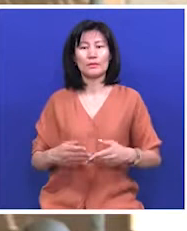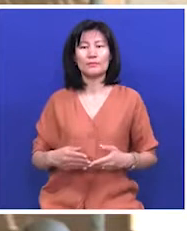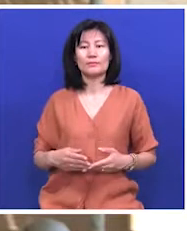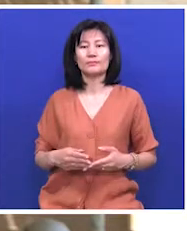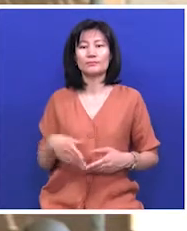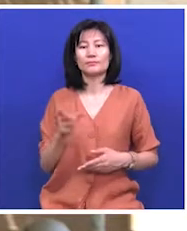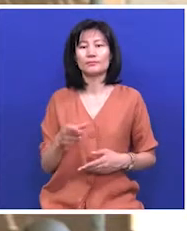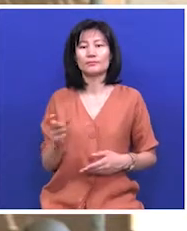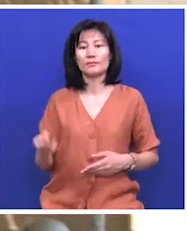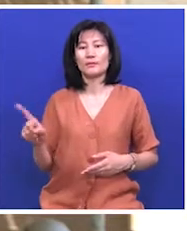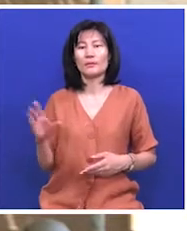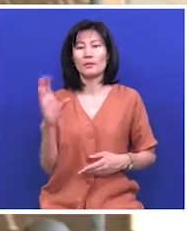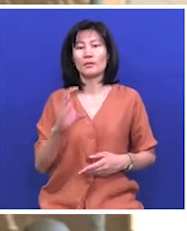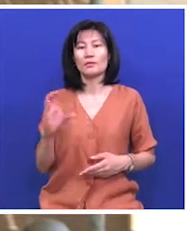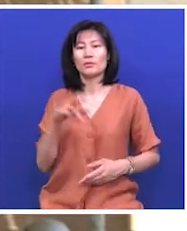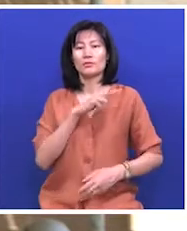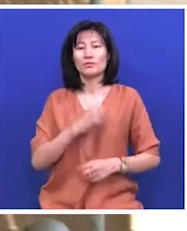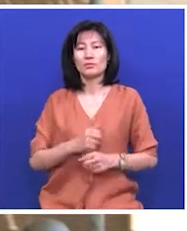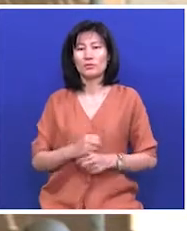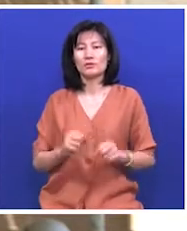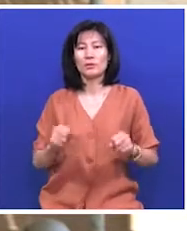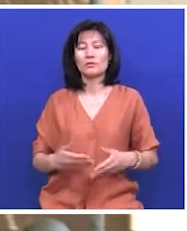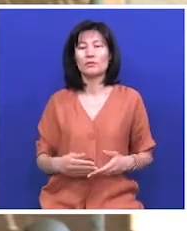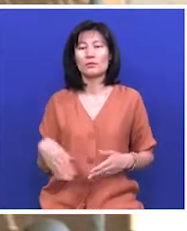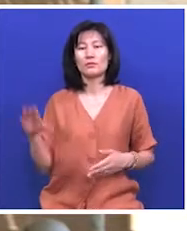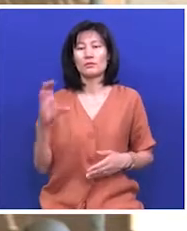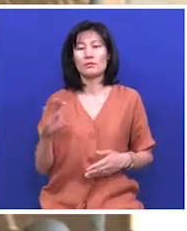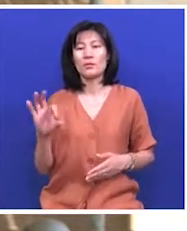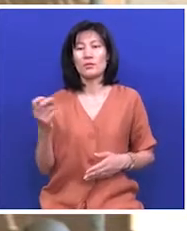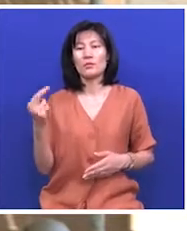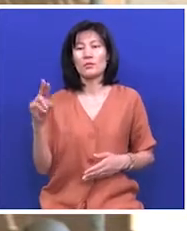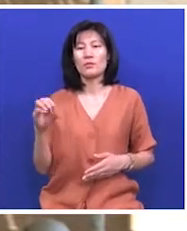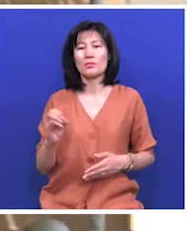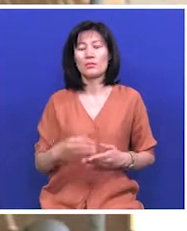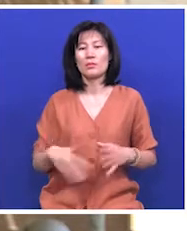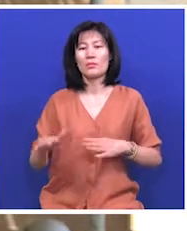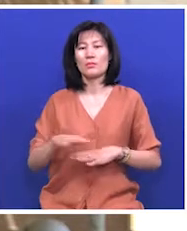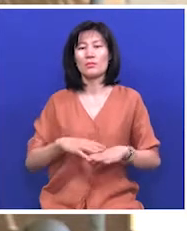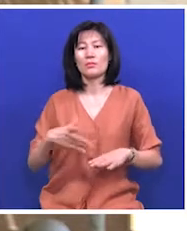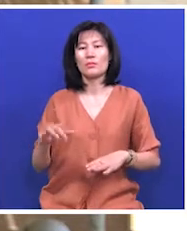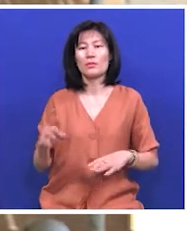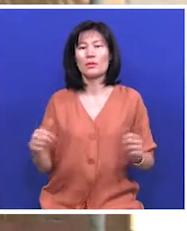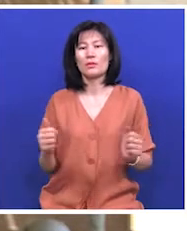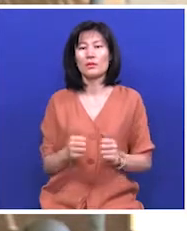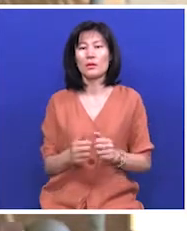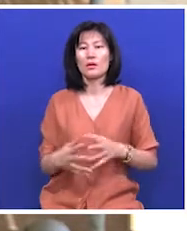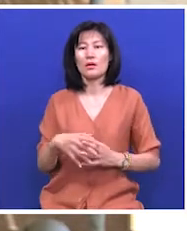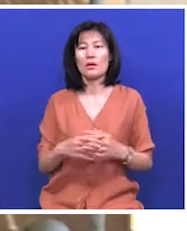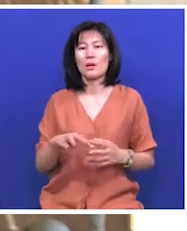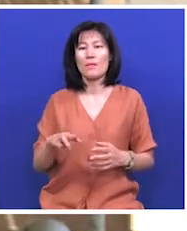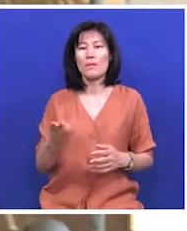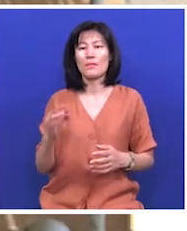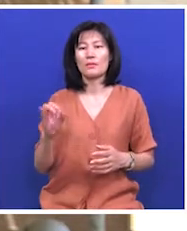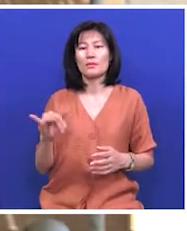жасаймыз. Адамдар бірінші 42-ке шейін жұмыс істейді. Сонымен сентябр, октябрьде уже оның бәрі қасымыздағы